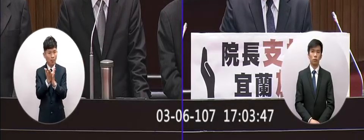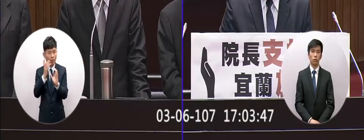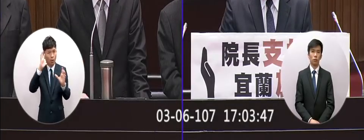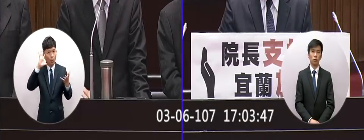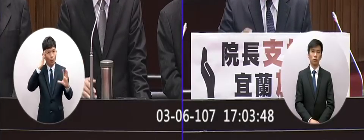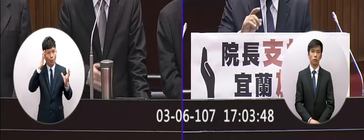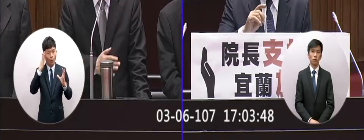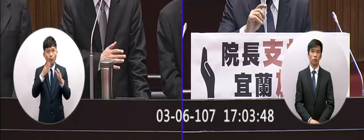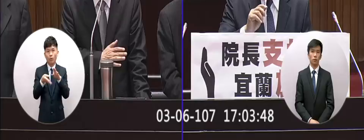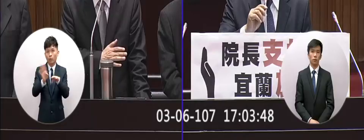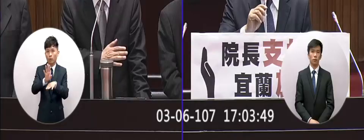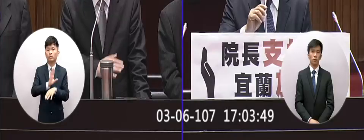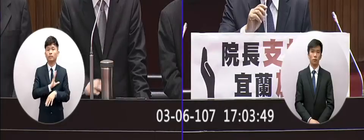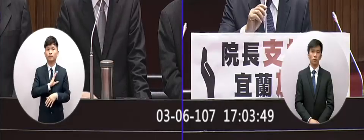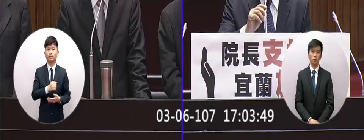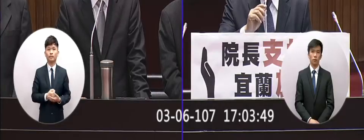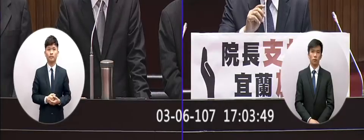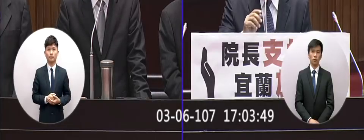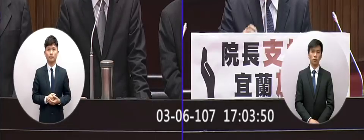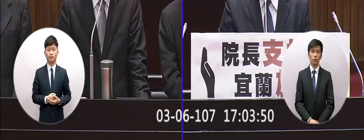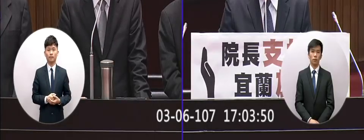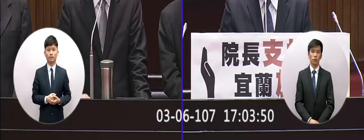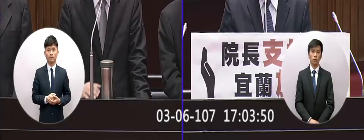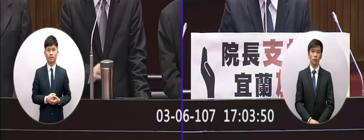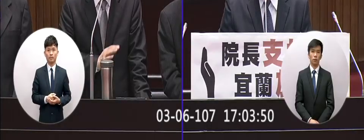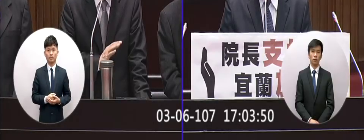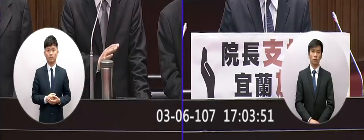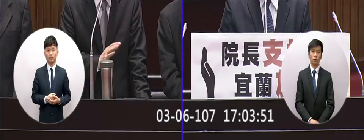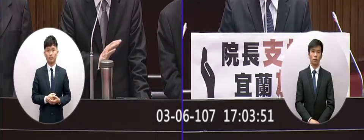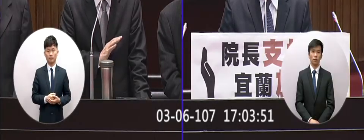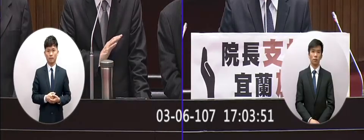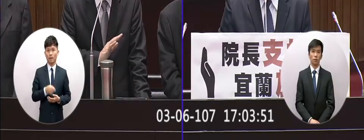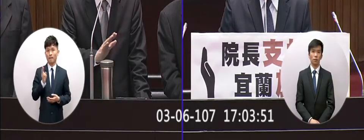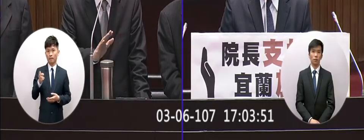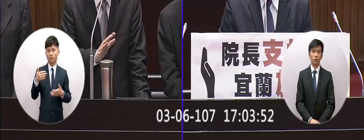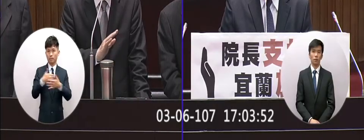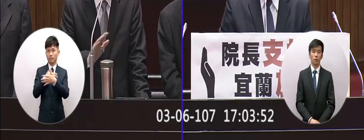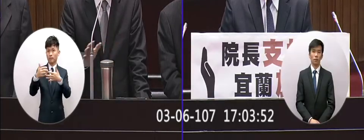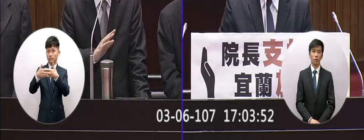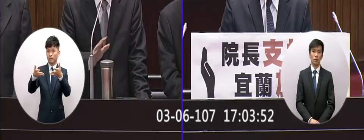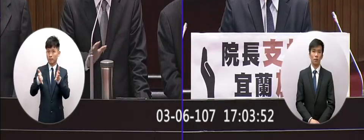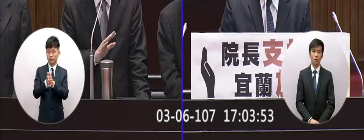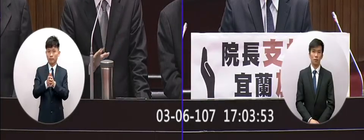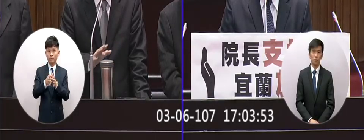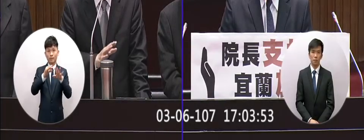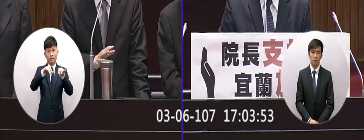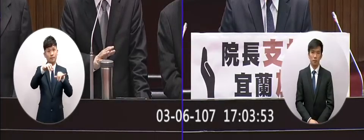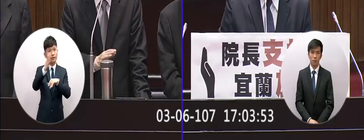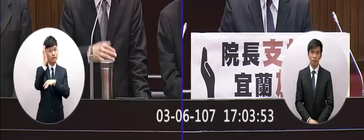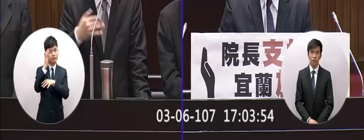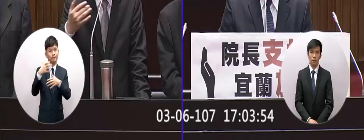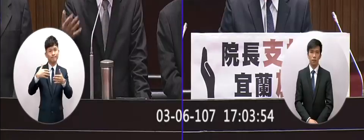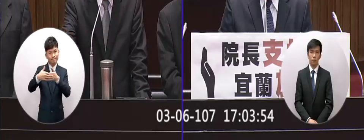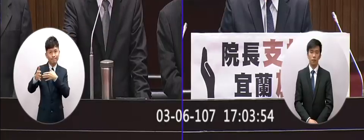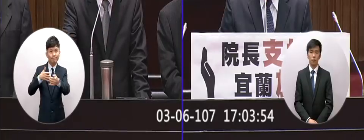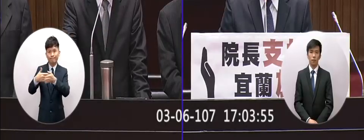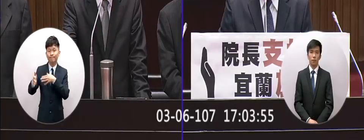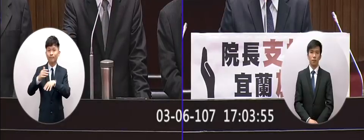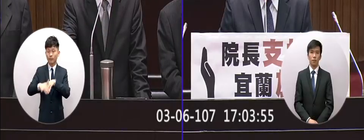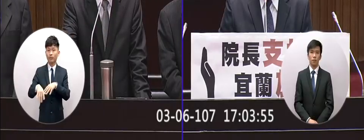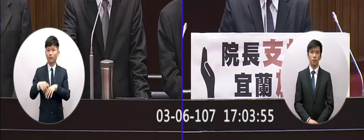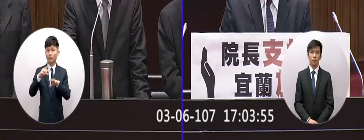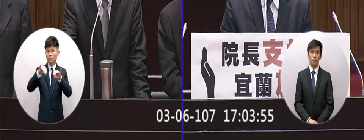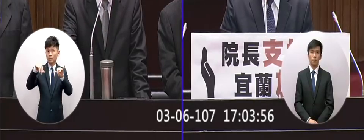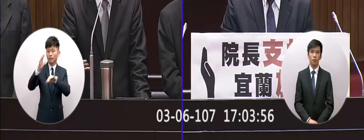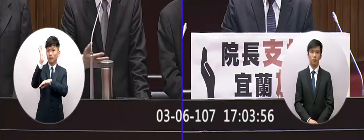杂了。那这个我们会让这个交通部好好跟地方政府共同合作，有些是属于地